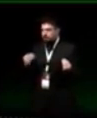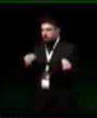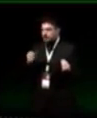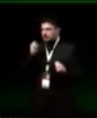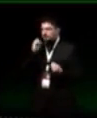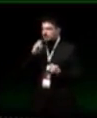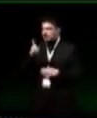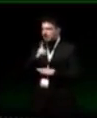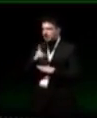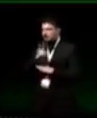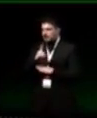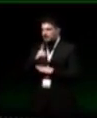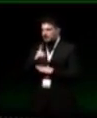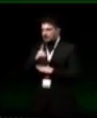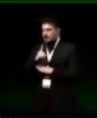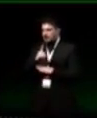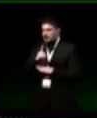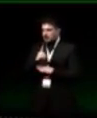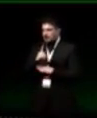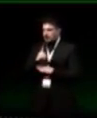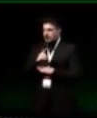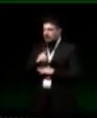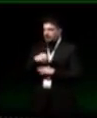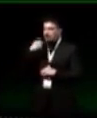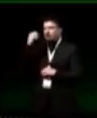Dunkirk, il film che